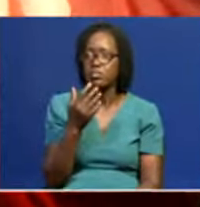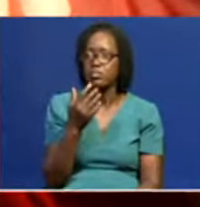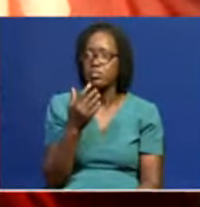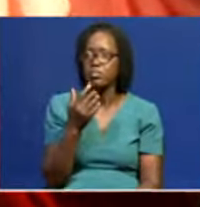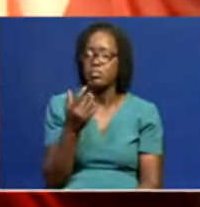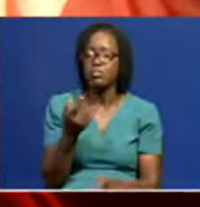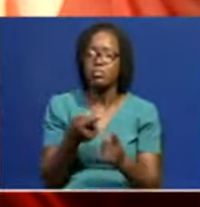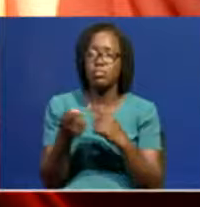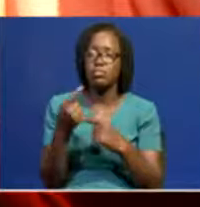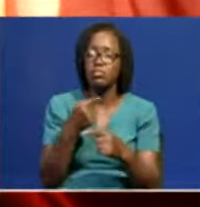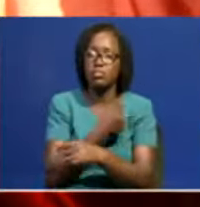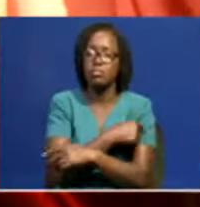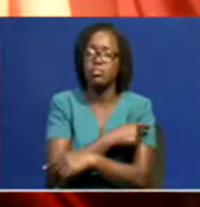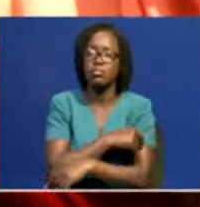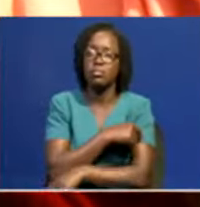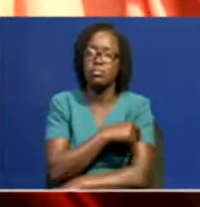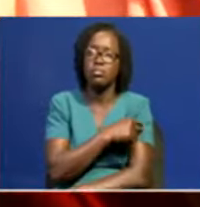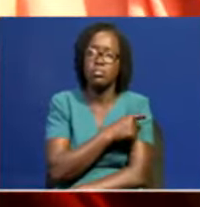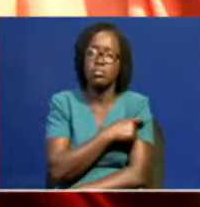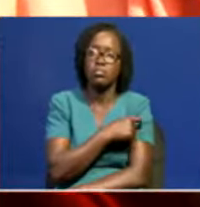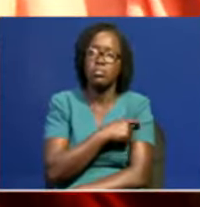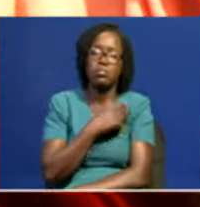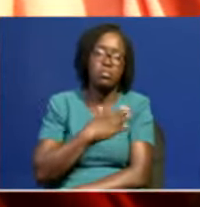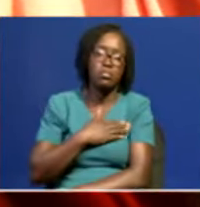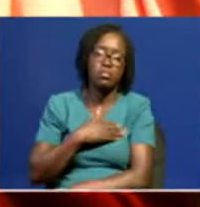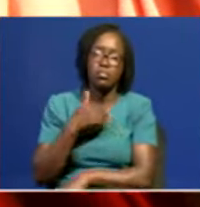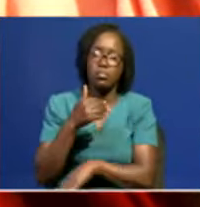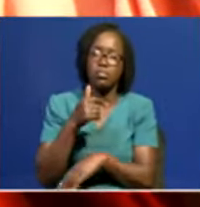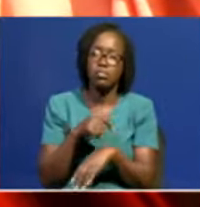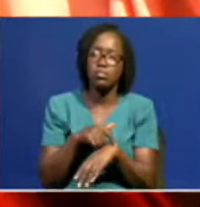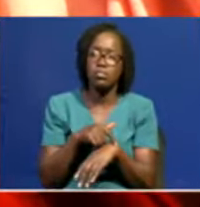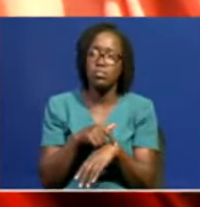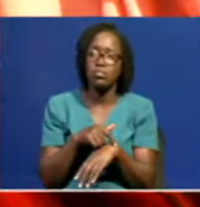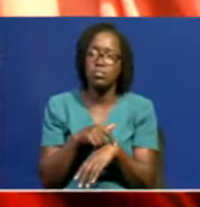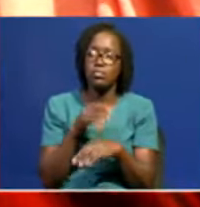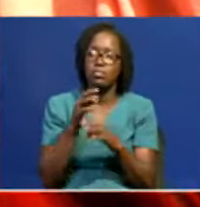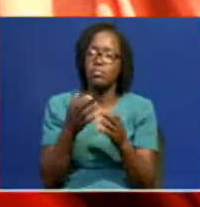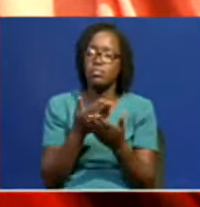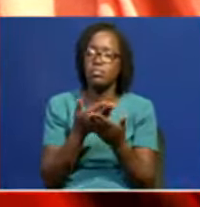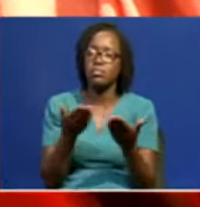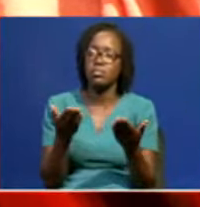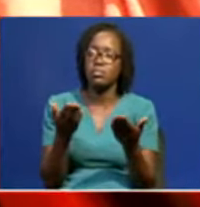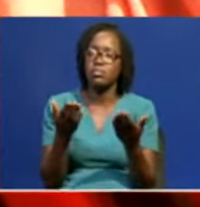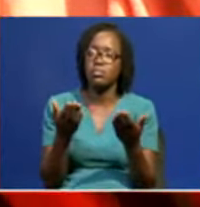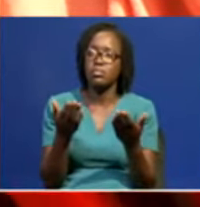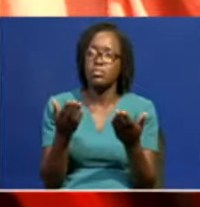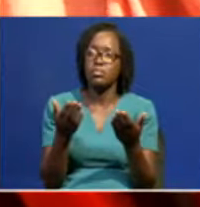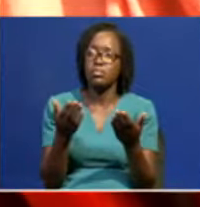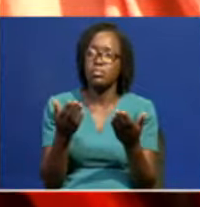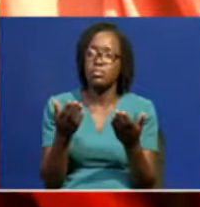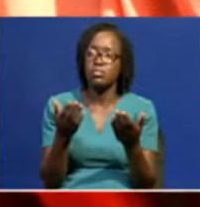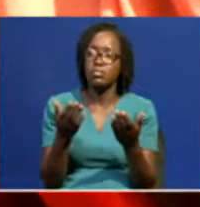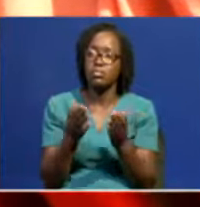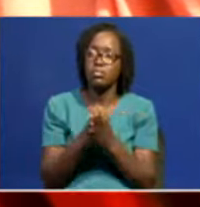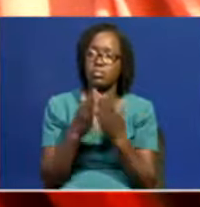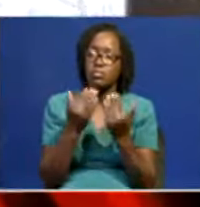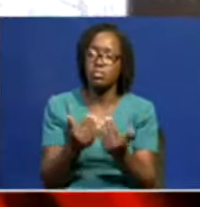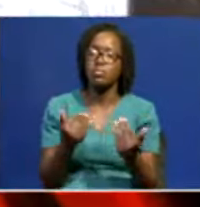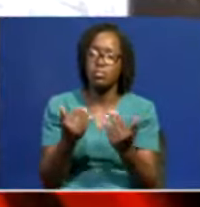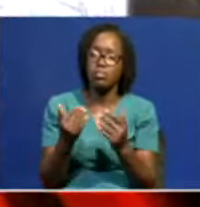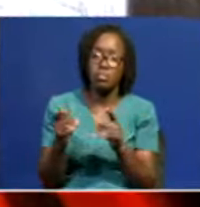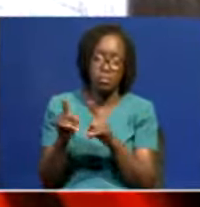matibabu. Tunawaomba next time jambo kama hili likitokea, watu wajitokeze.